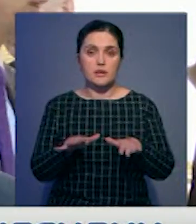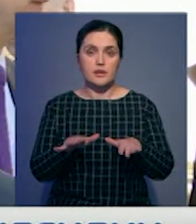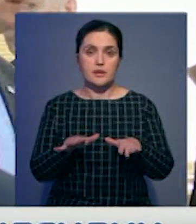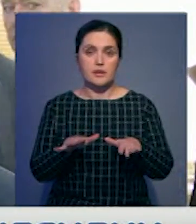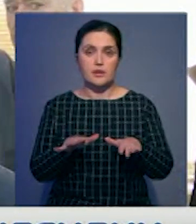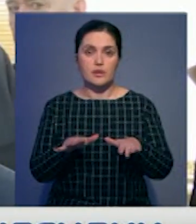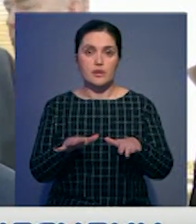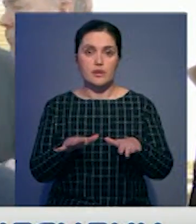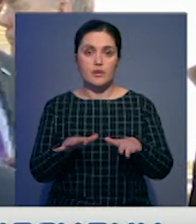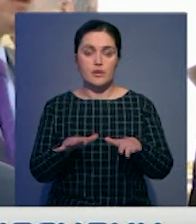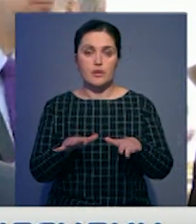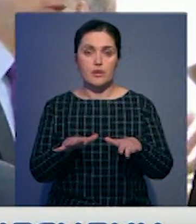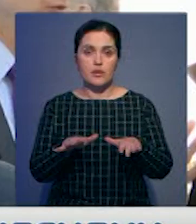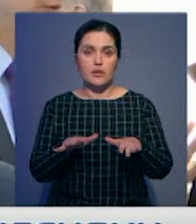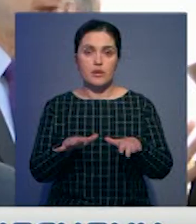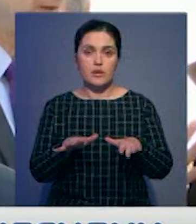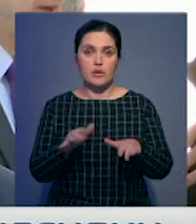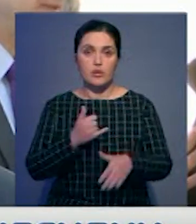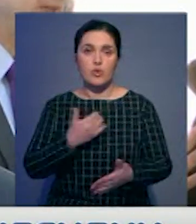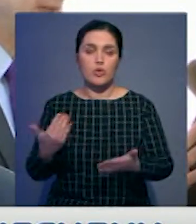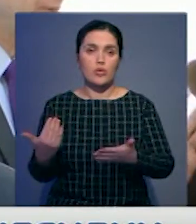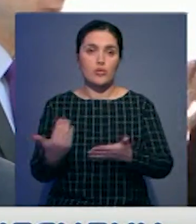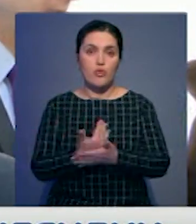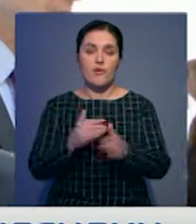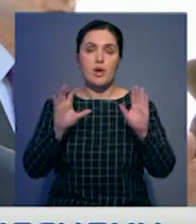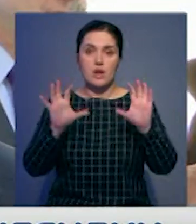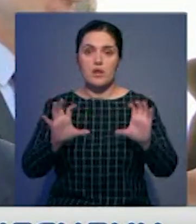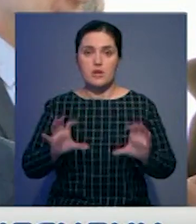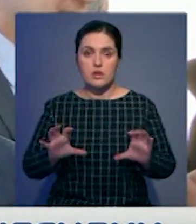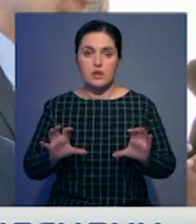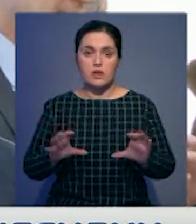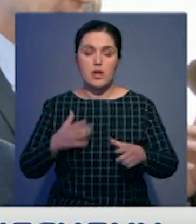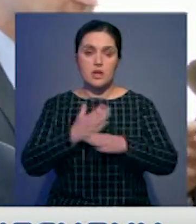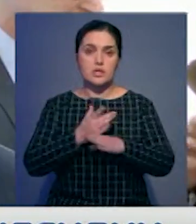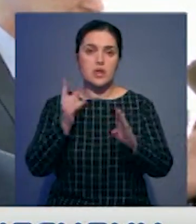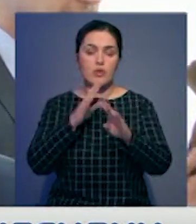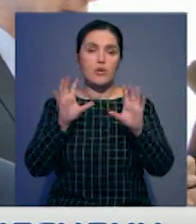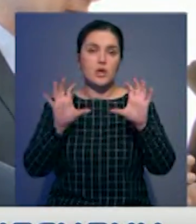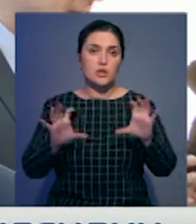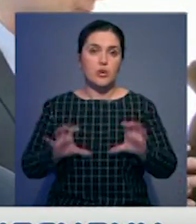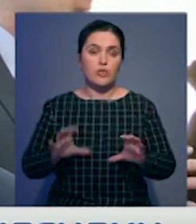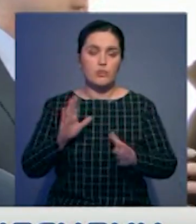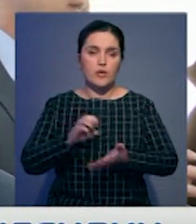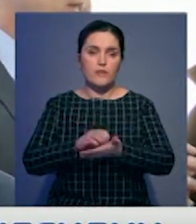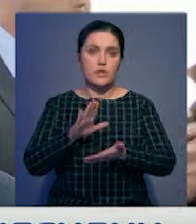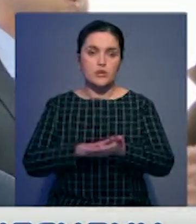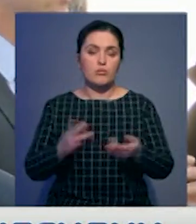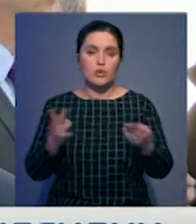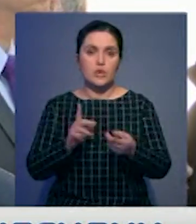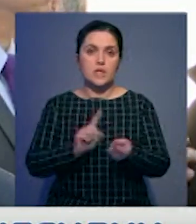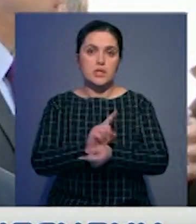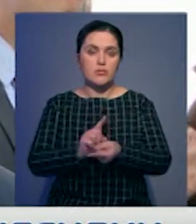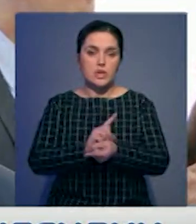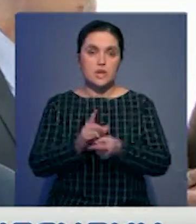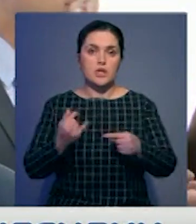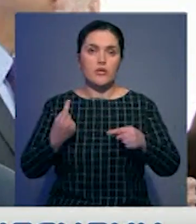у нас идет работа над новым экологическим кодексом. В рамках экологического кодекса мы внесем необходимые изменения и